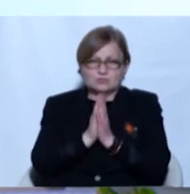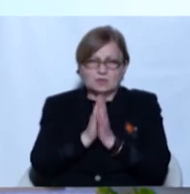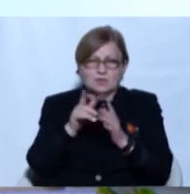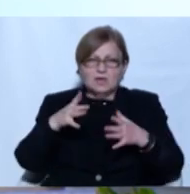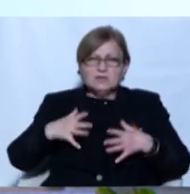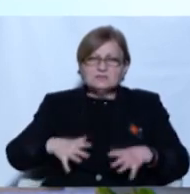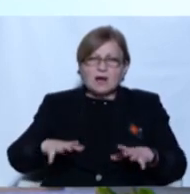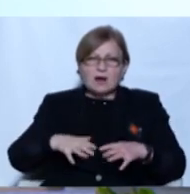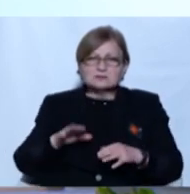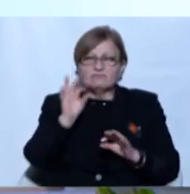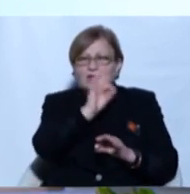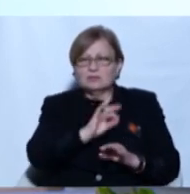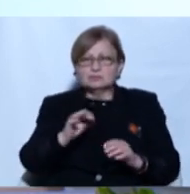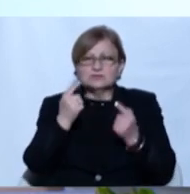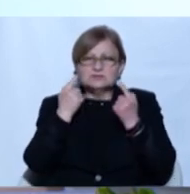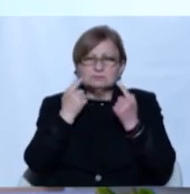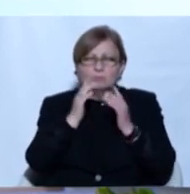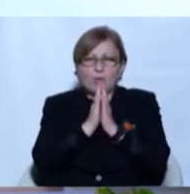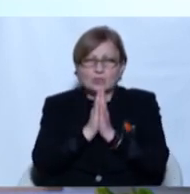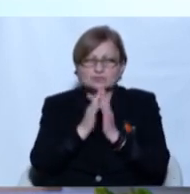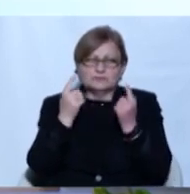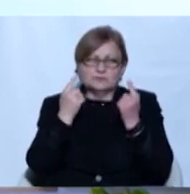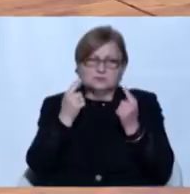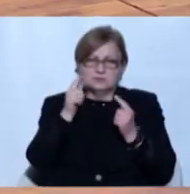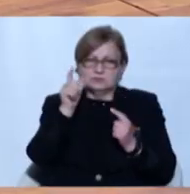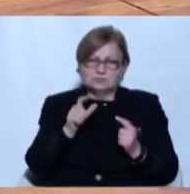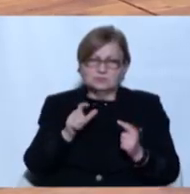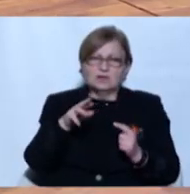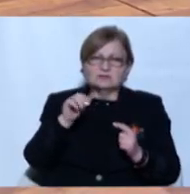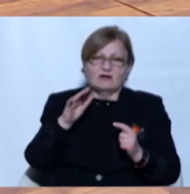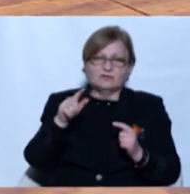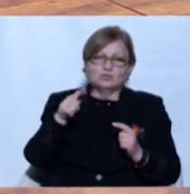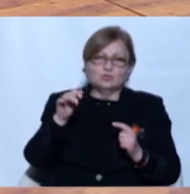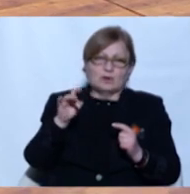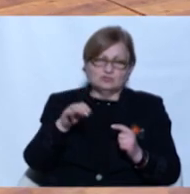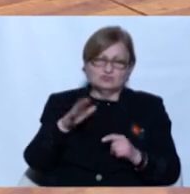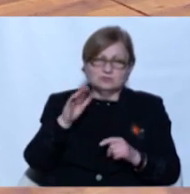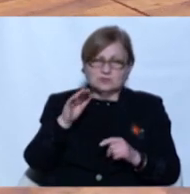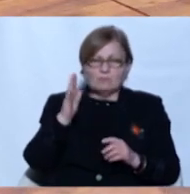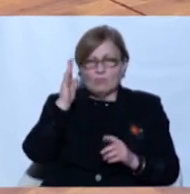საქართველოს ლოცველი დიდი პოეტი დავით გურამიშვილი. კარგად ძადებოდეთ, მომავალ შეხვედრამდე.